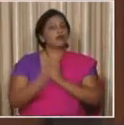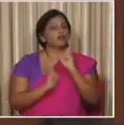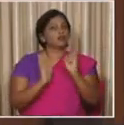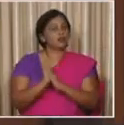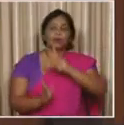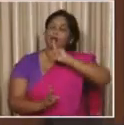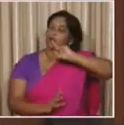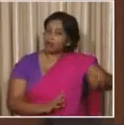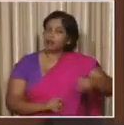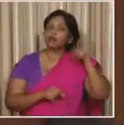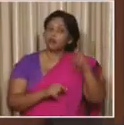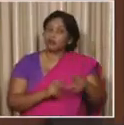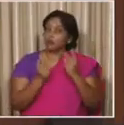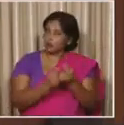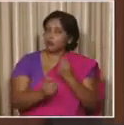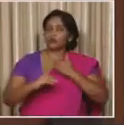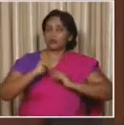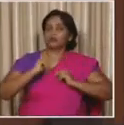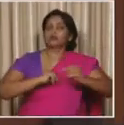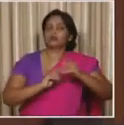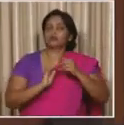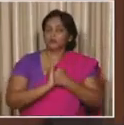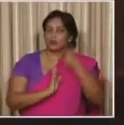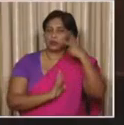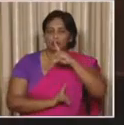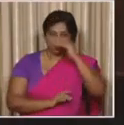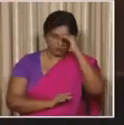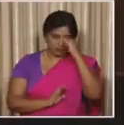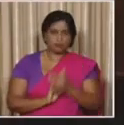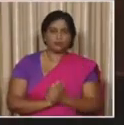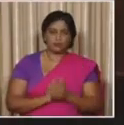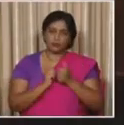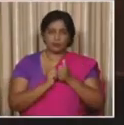කමිටුවට යොමු කරලා මේකට වහාම ඇක්ෂන් එකක් ගන්න ඕනේ ගරු නියෝජක කතානායකතුමා. ඒක නම් කරුක් ගතානායකතුමා අවදානම්.